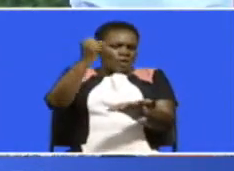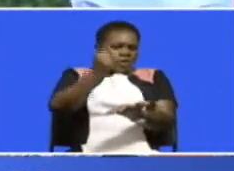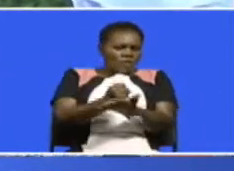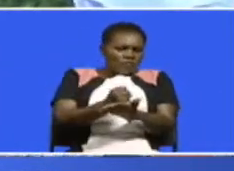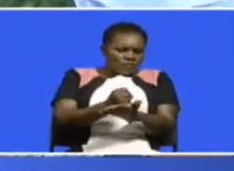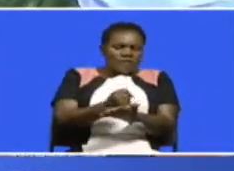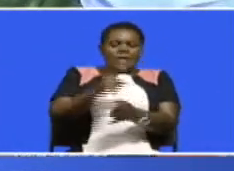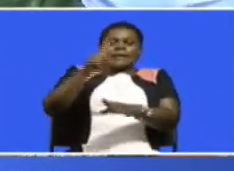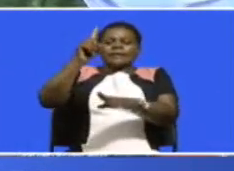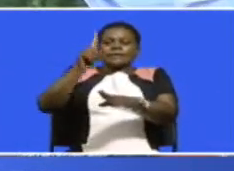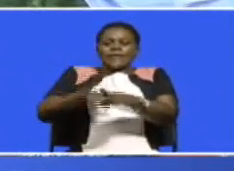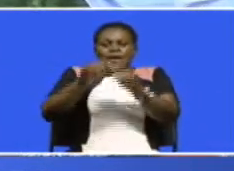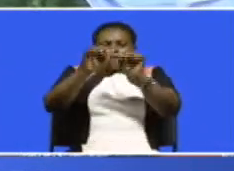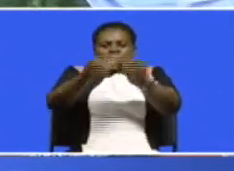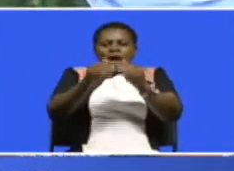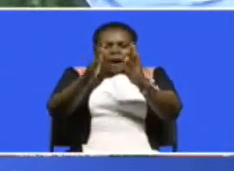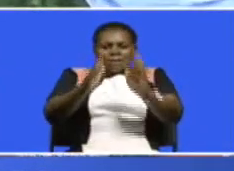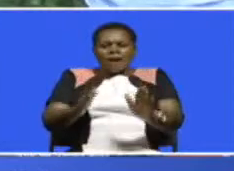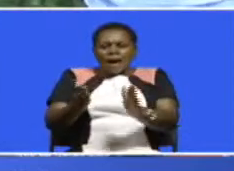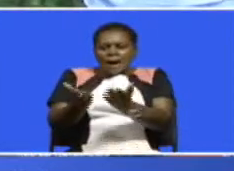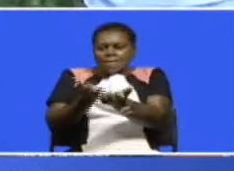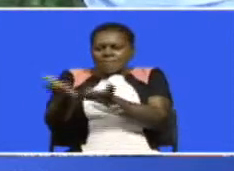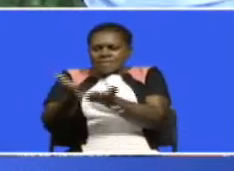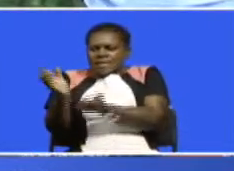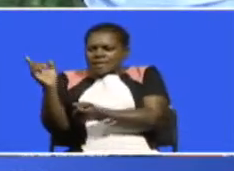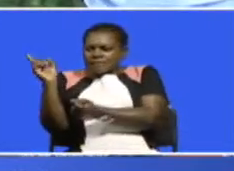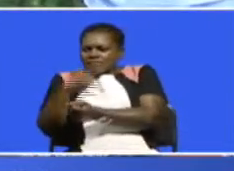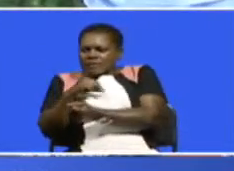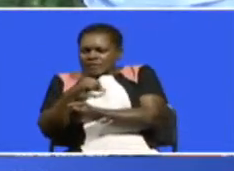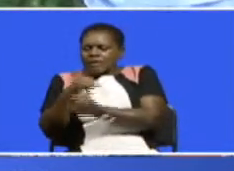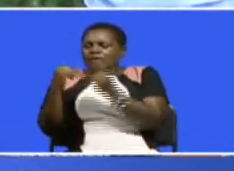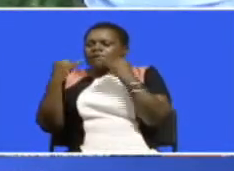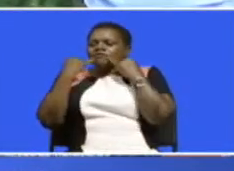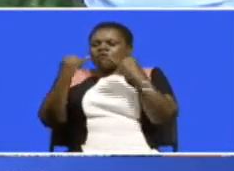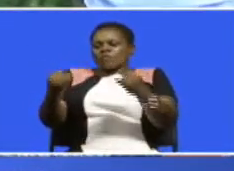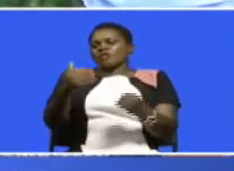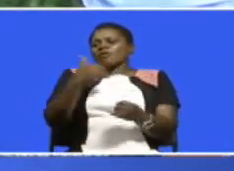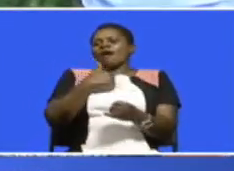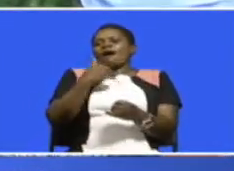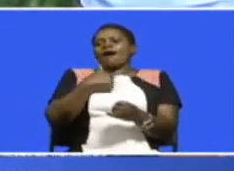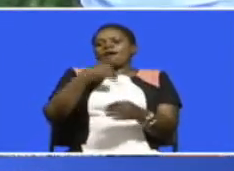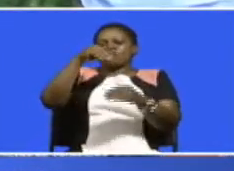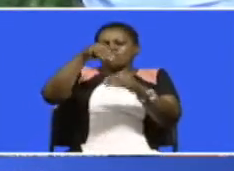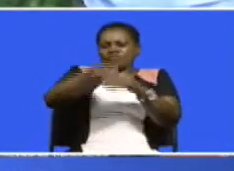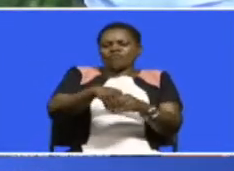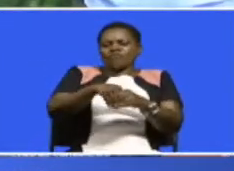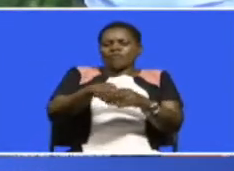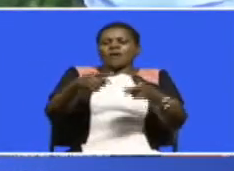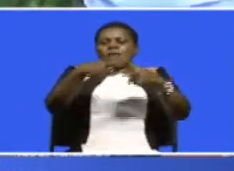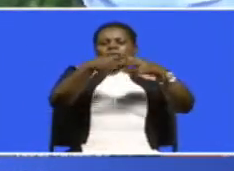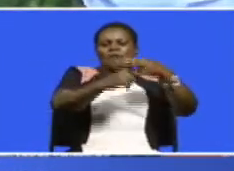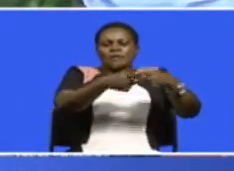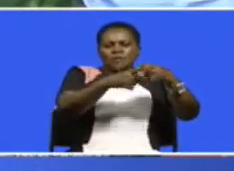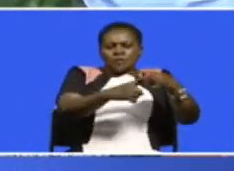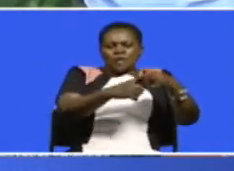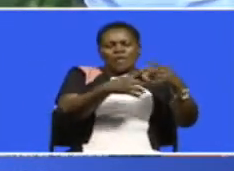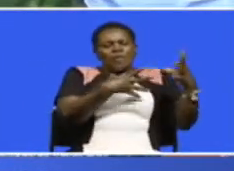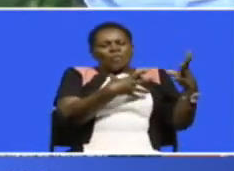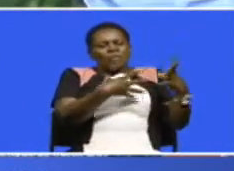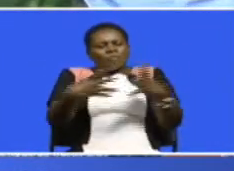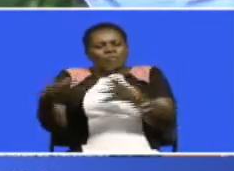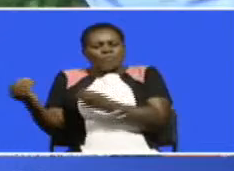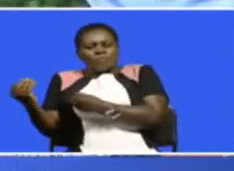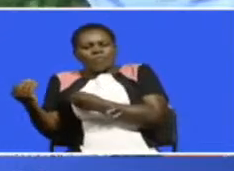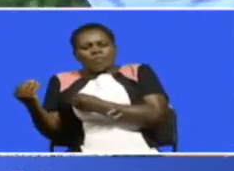Ndio hata wakati mkulima ameuza, hiyo information yote inaingia kwa factory, inaenda mpaka